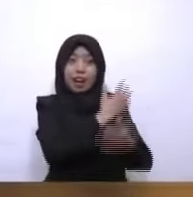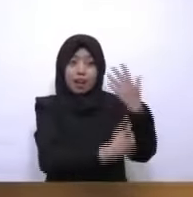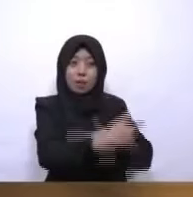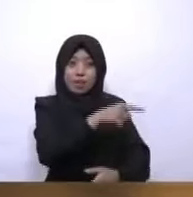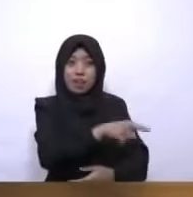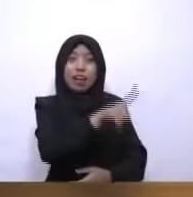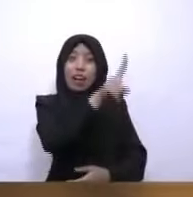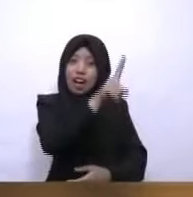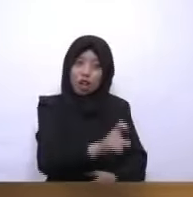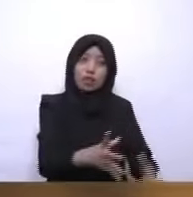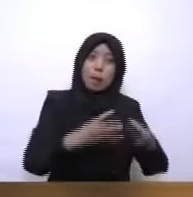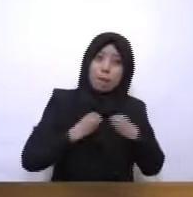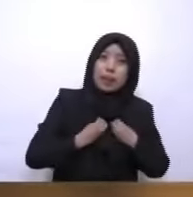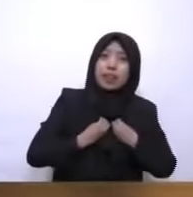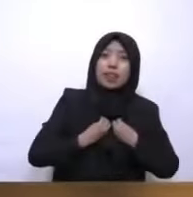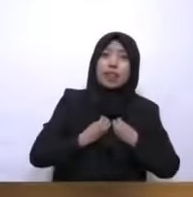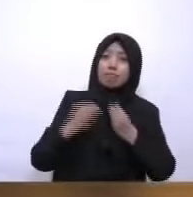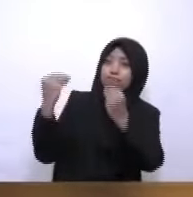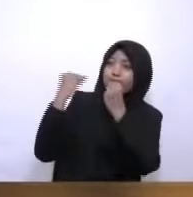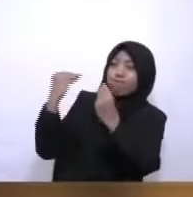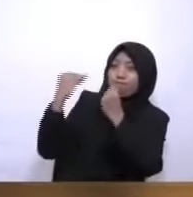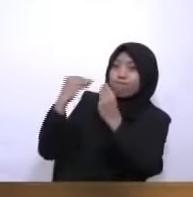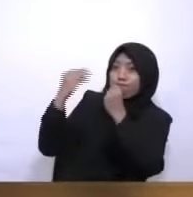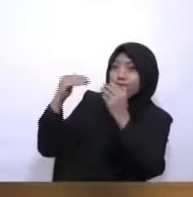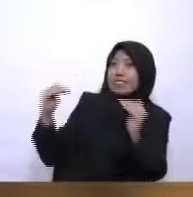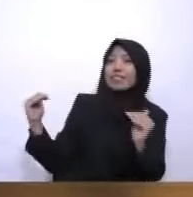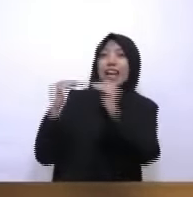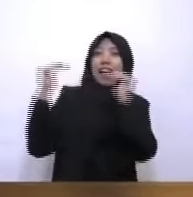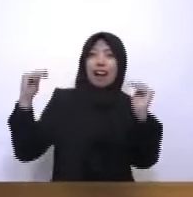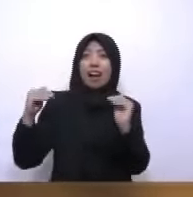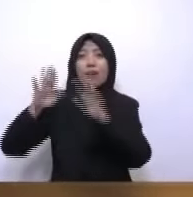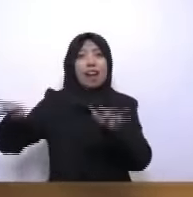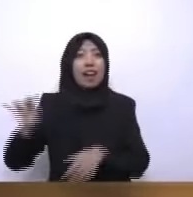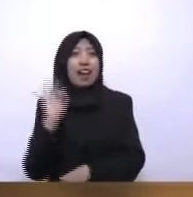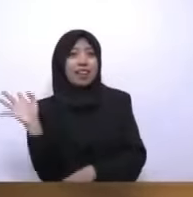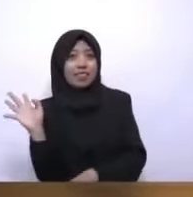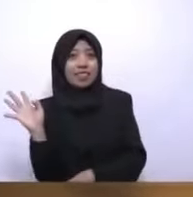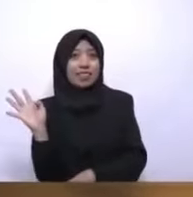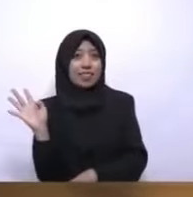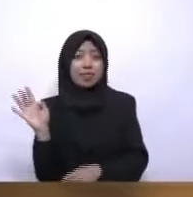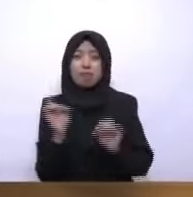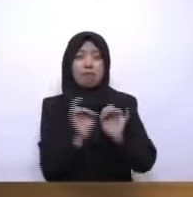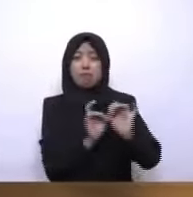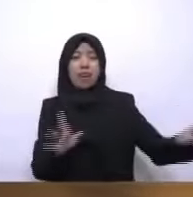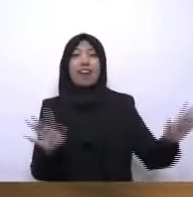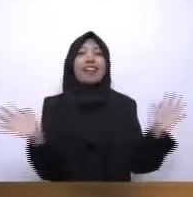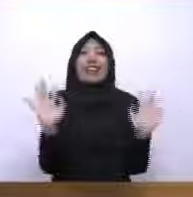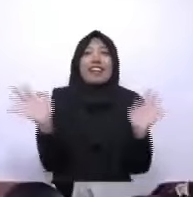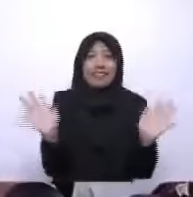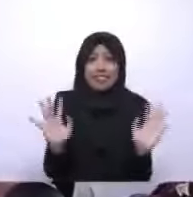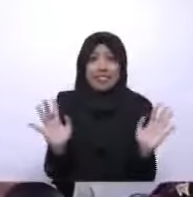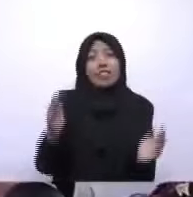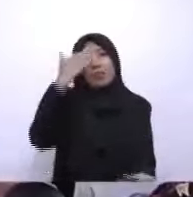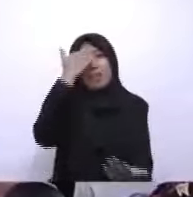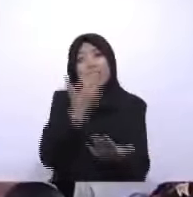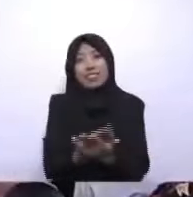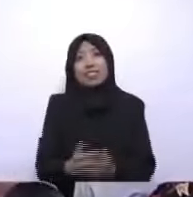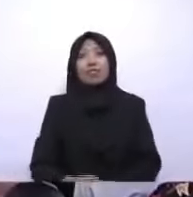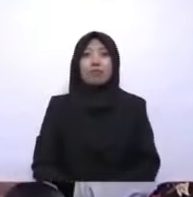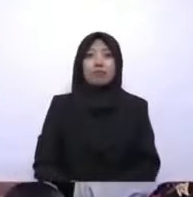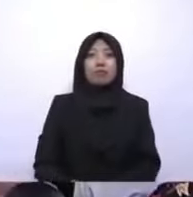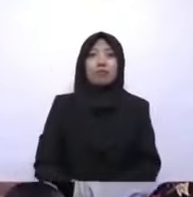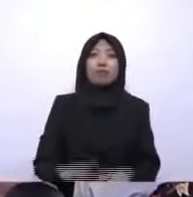mendapatkan pendidikan yang setara dengan yang lain. Jangan ada perbedaan. Terima kasih waktu habis. Terima kasih. Berikutnya